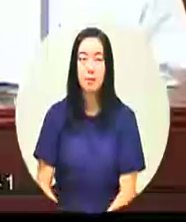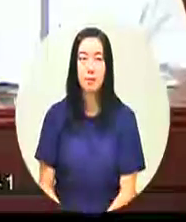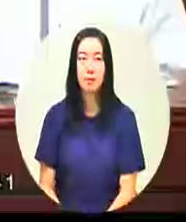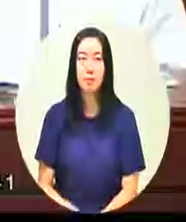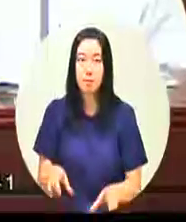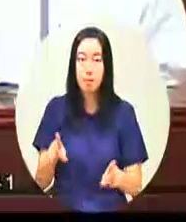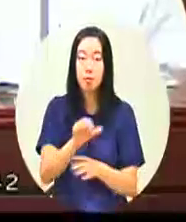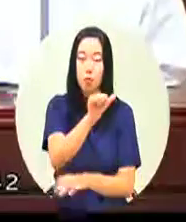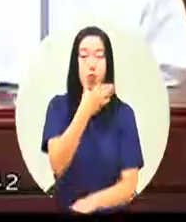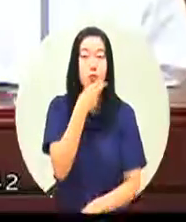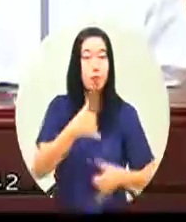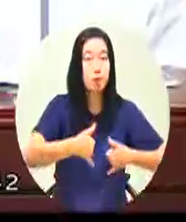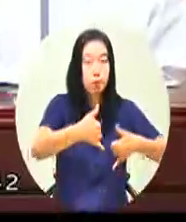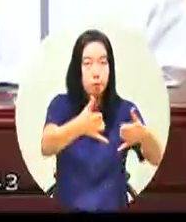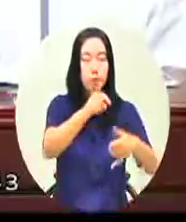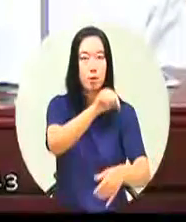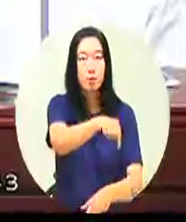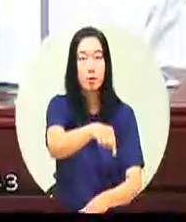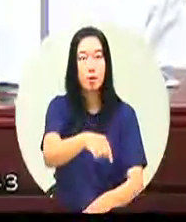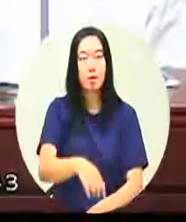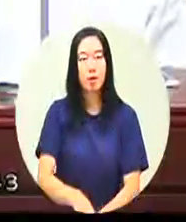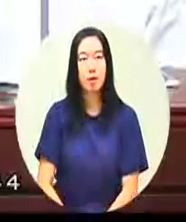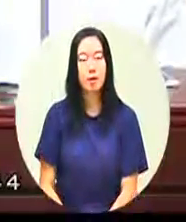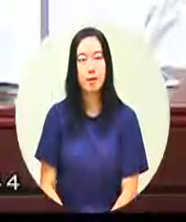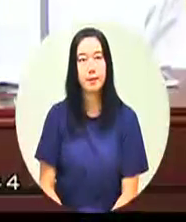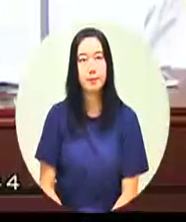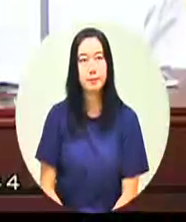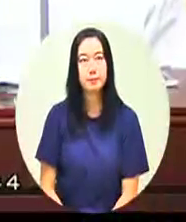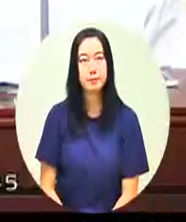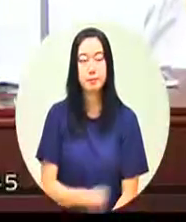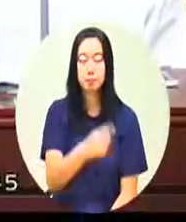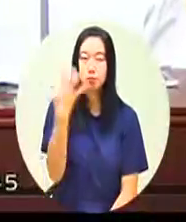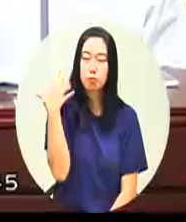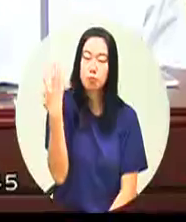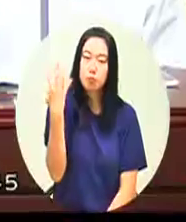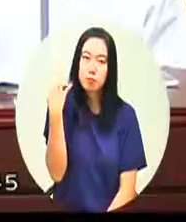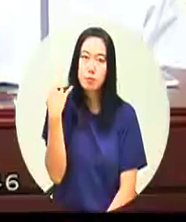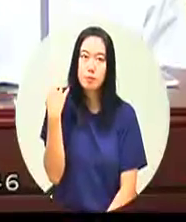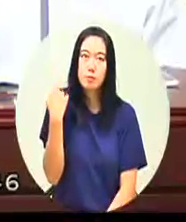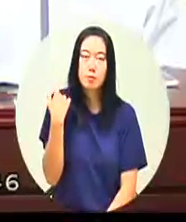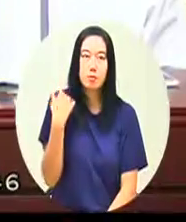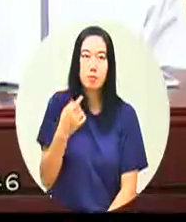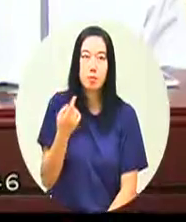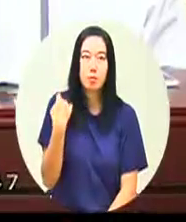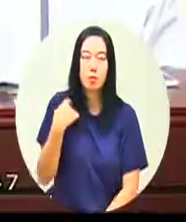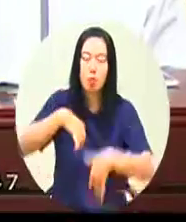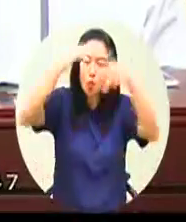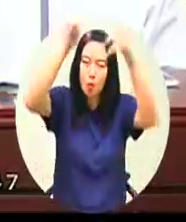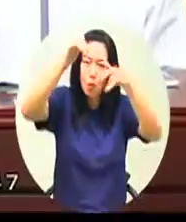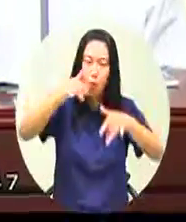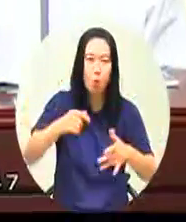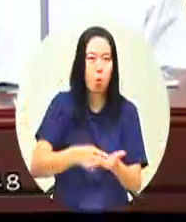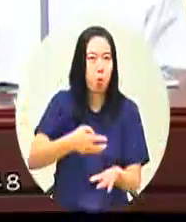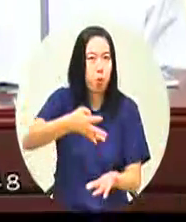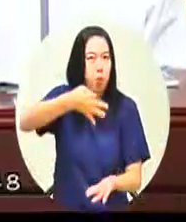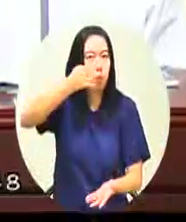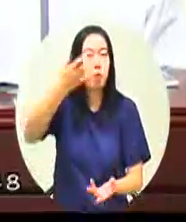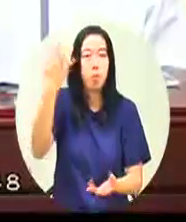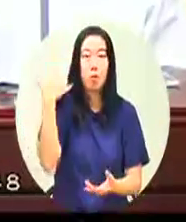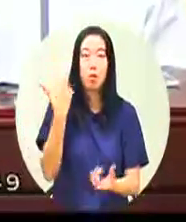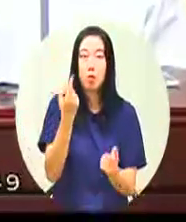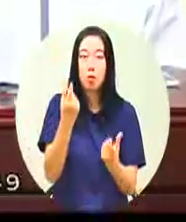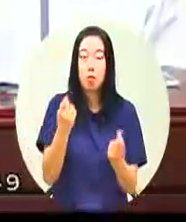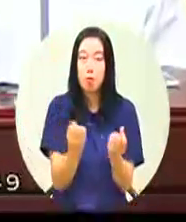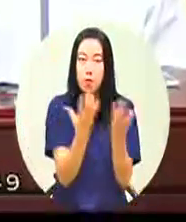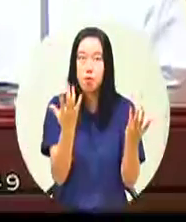五福路的部分哈，那这个部分我们在过去几次的一个那个豪大雨过后，也曾经有发生那个